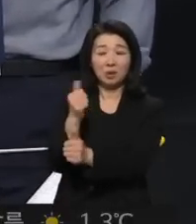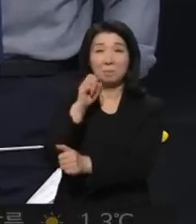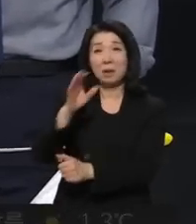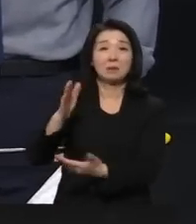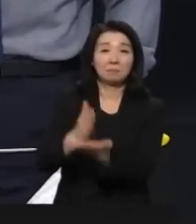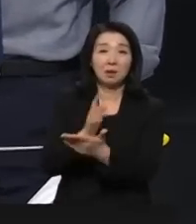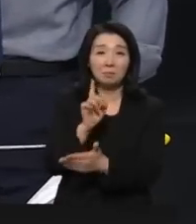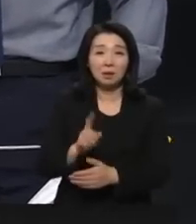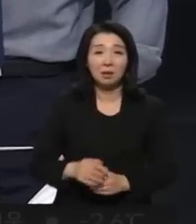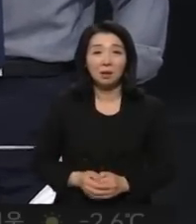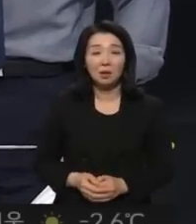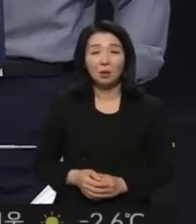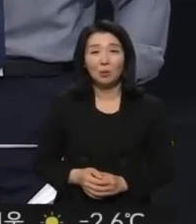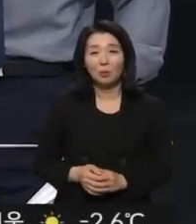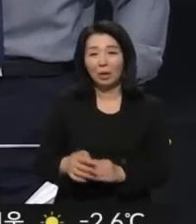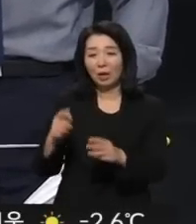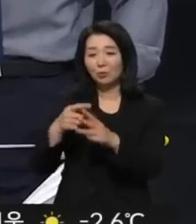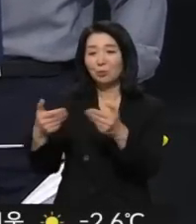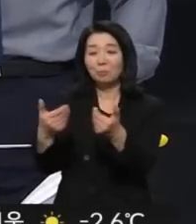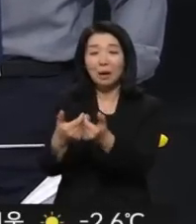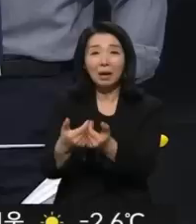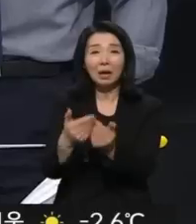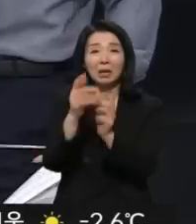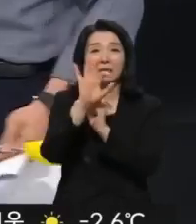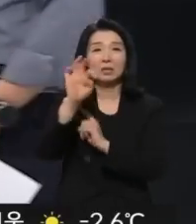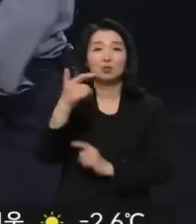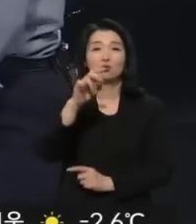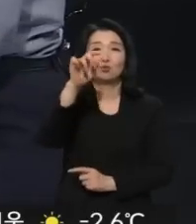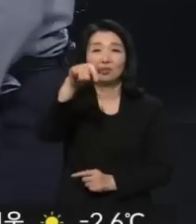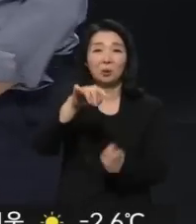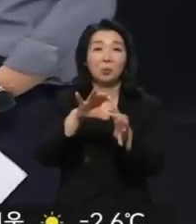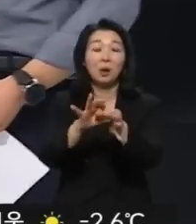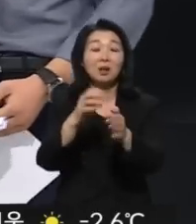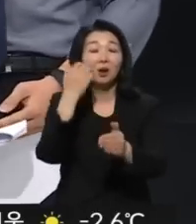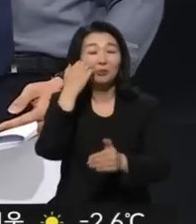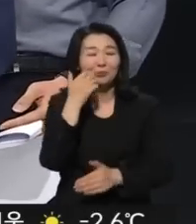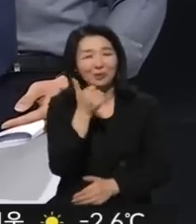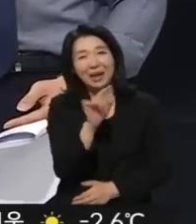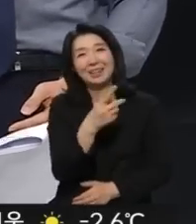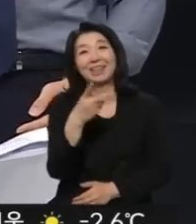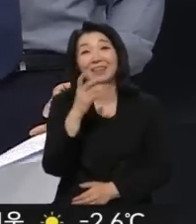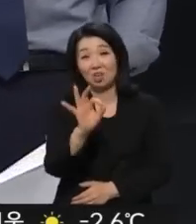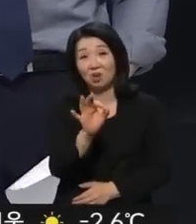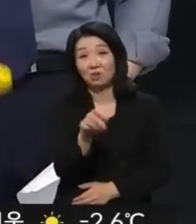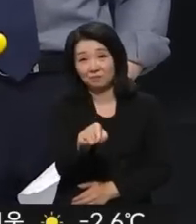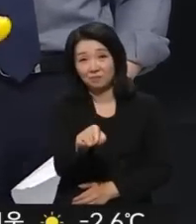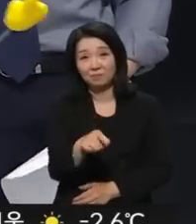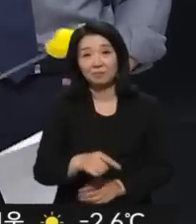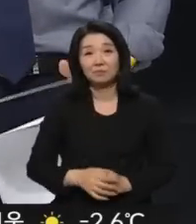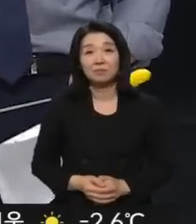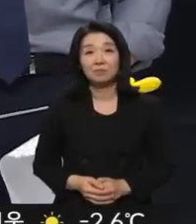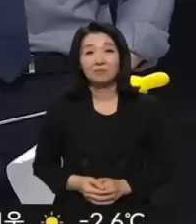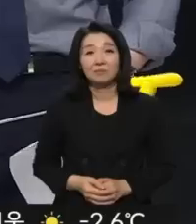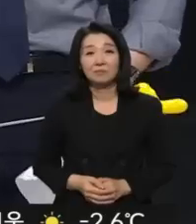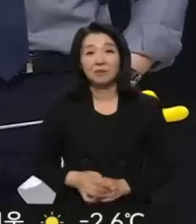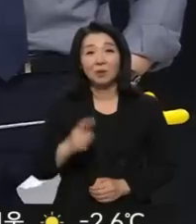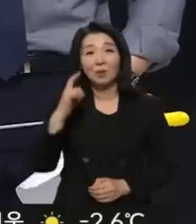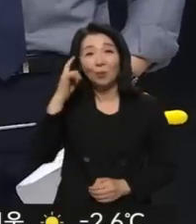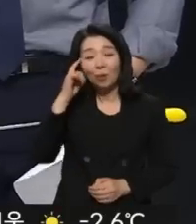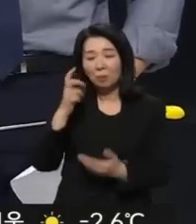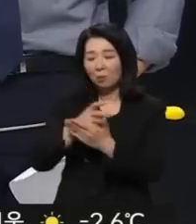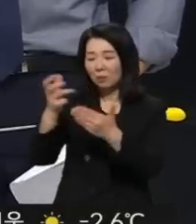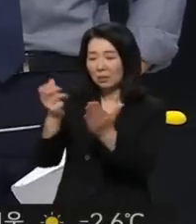의견도 있는데요. 비윤이자 친 이준석계로 분류되는 네, 하태경 의원입니다. 여당의 한동훈 러브콜이